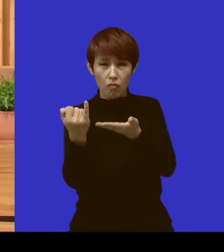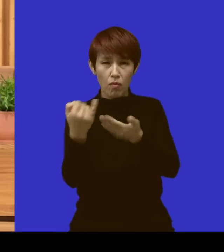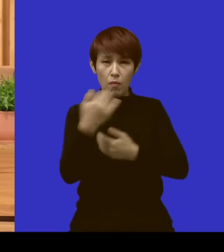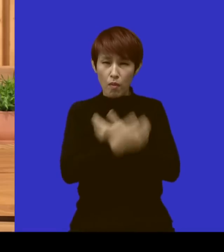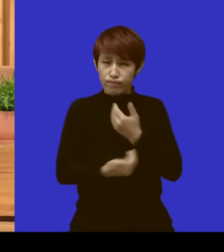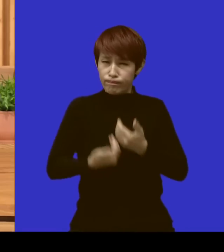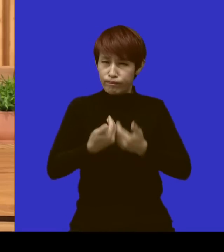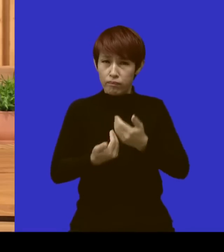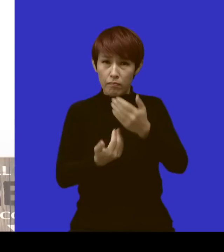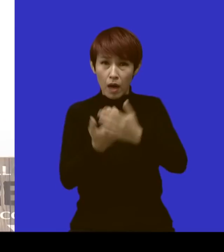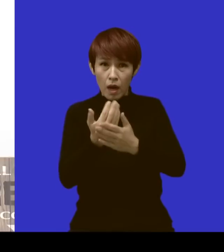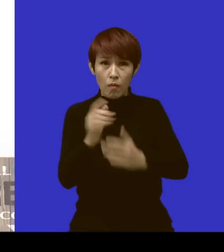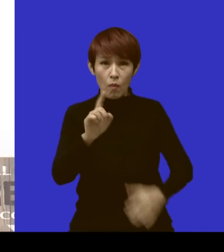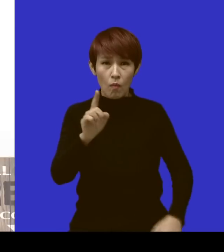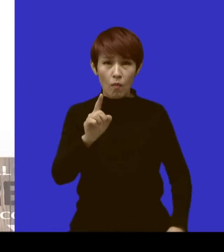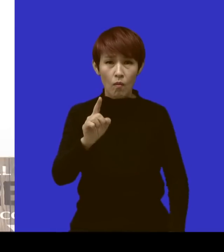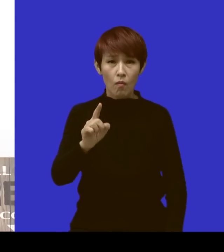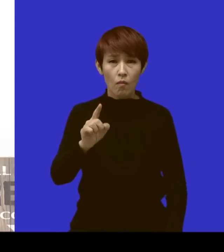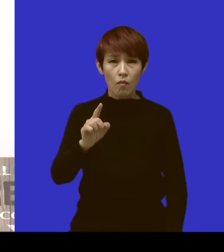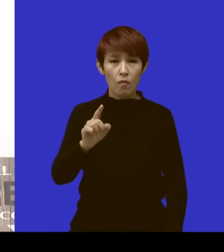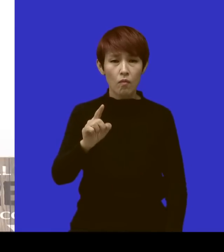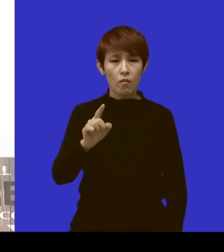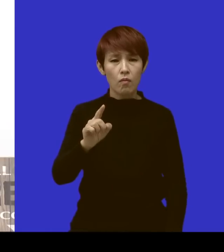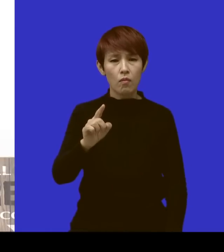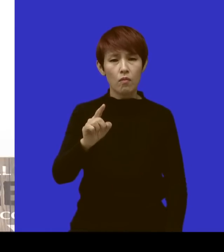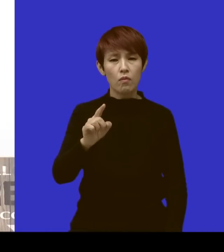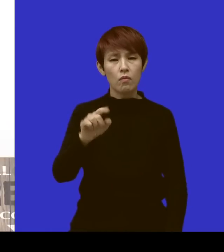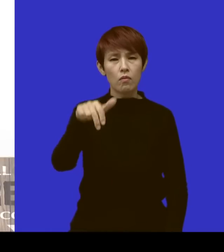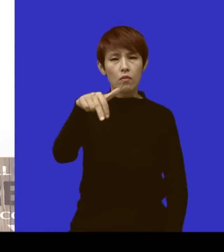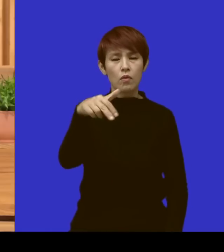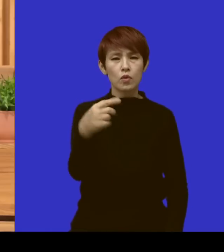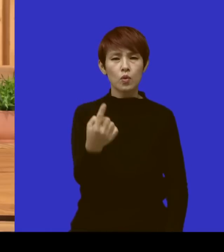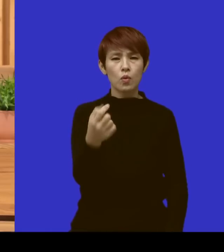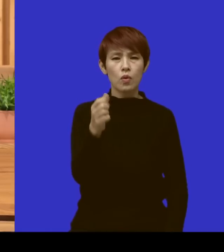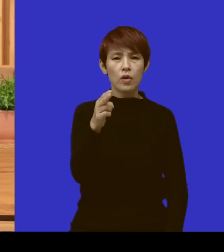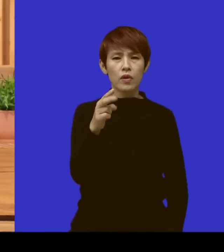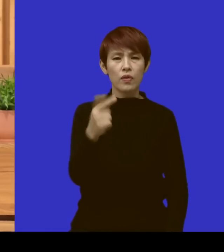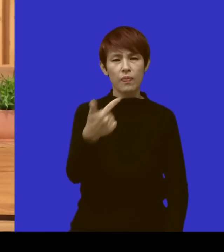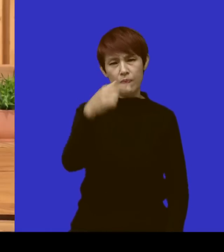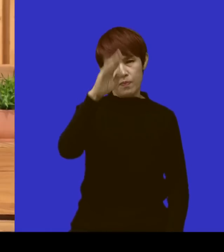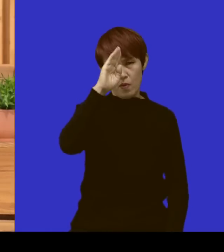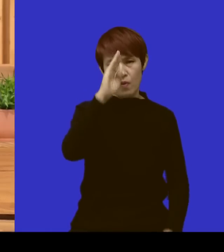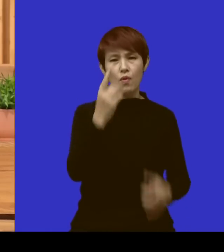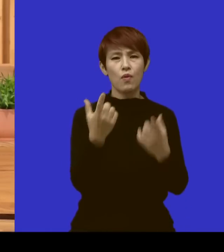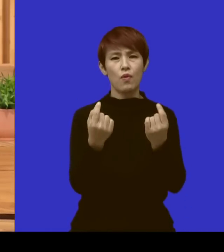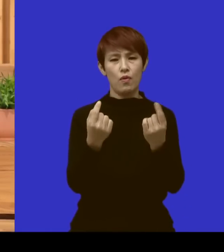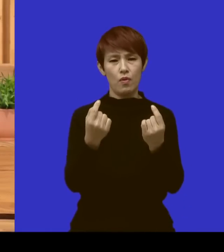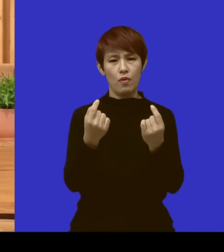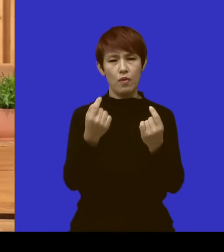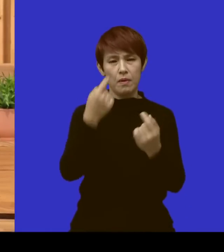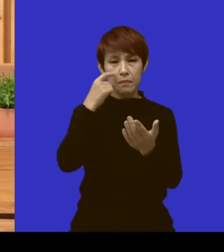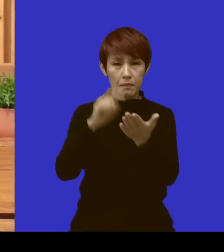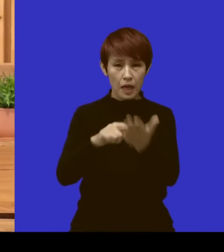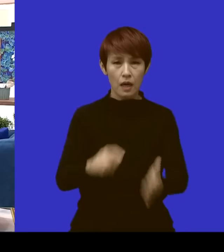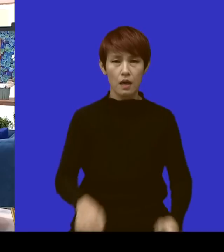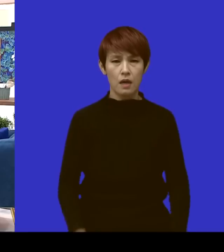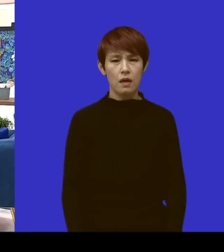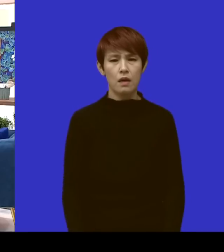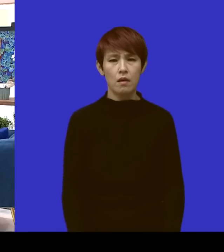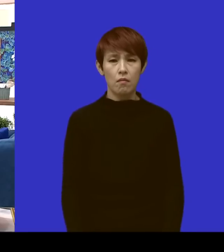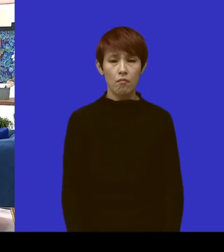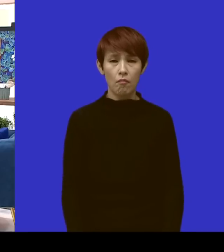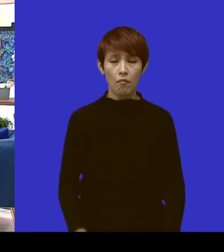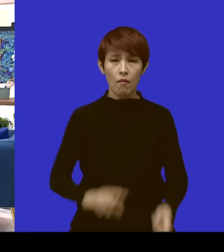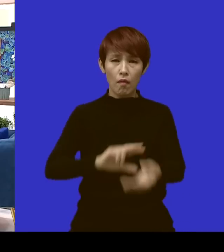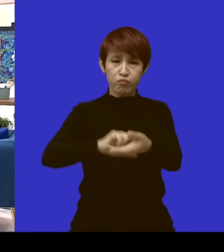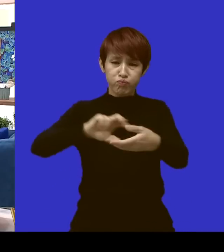이상 반응이? 이상 반응이 그러니까 약간 조현증 같은 그런 모습을 한약을 보이는. 아니